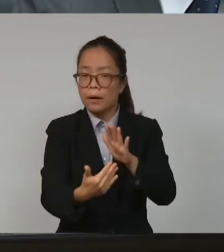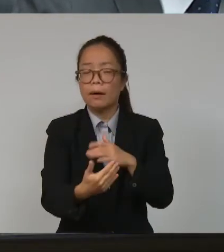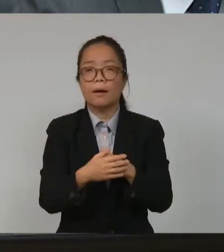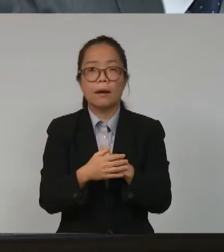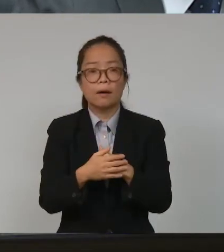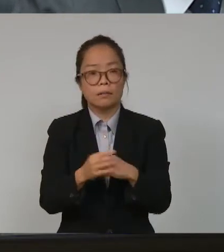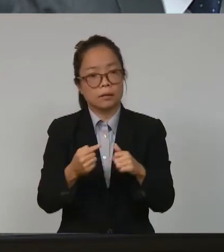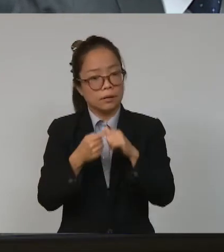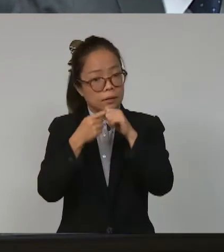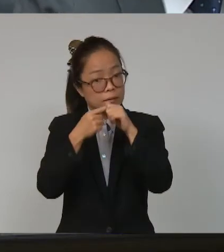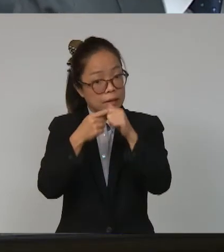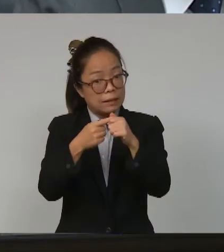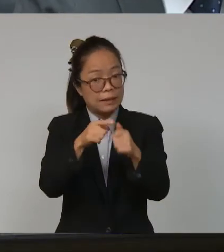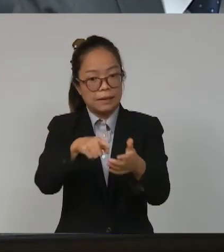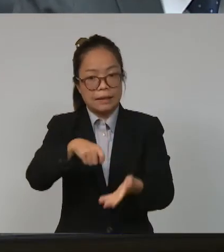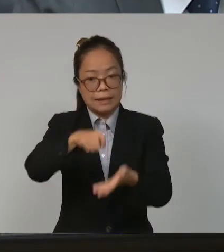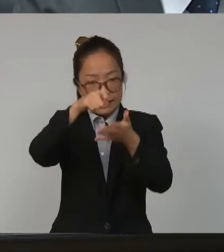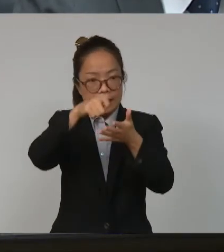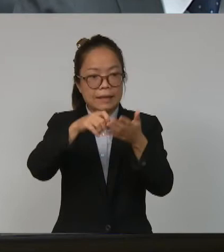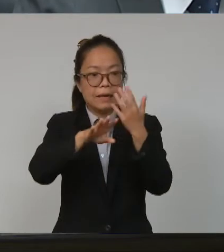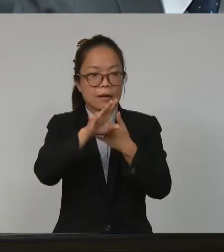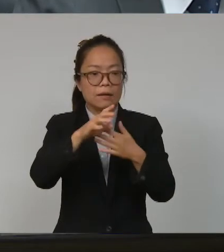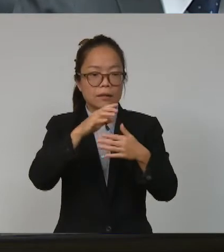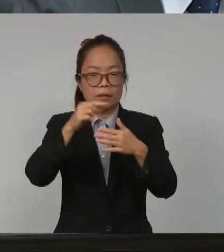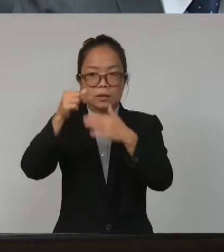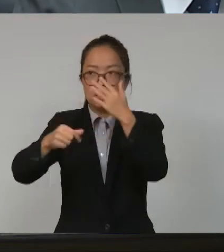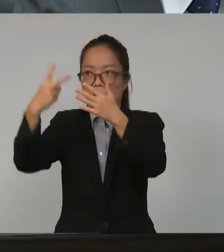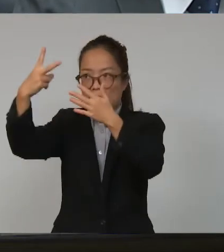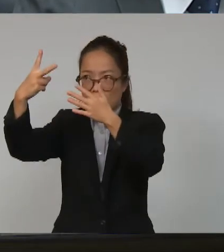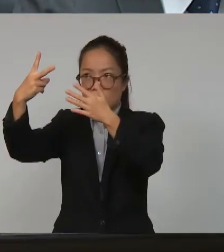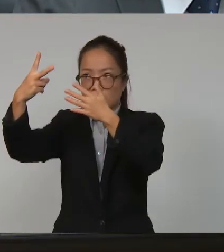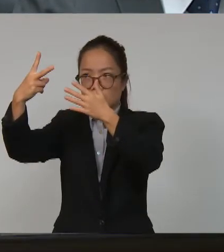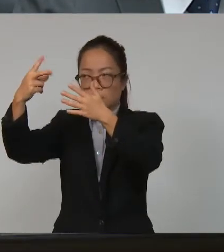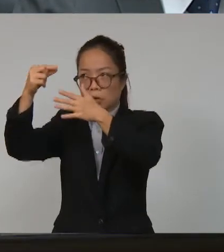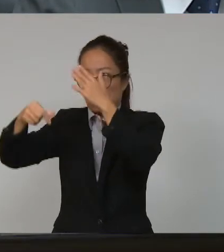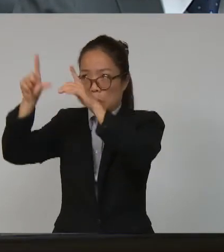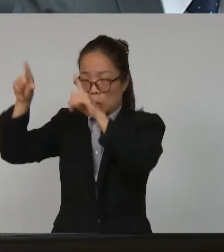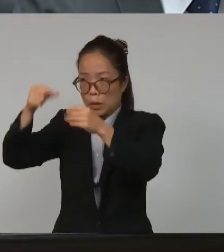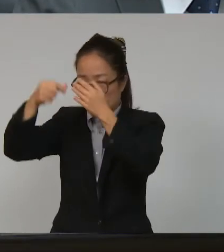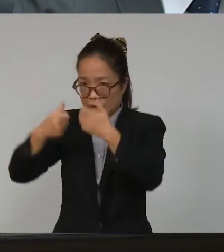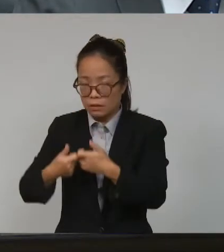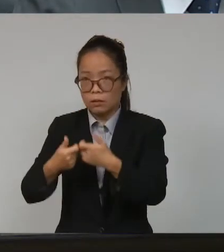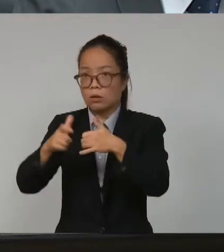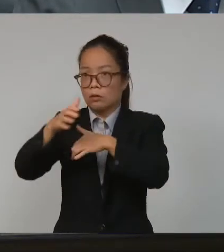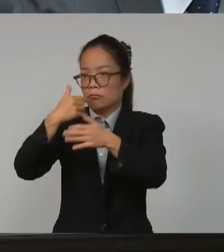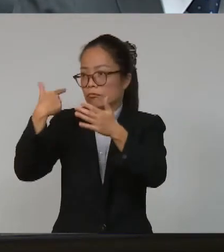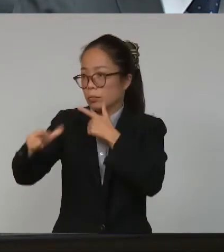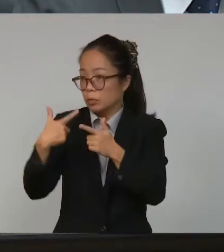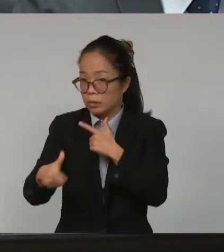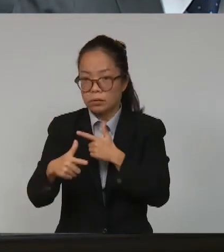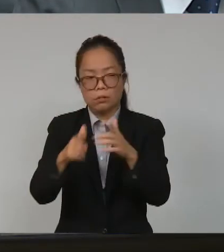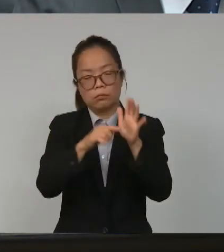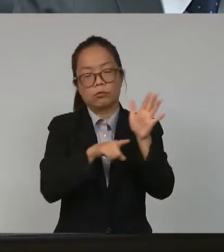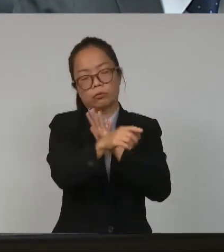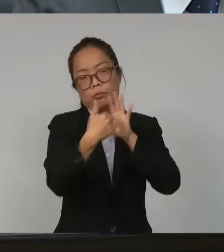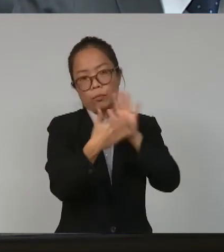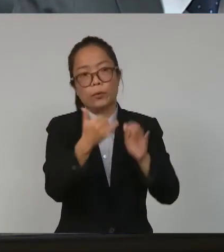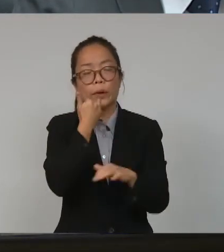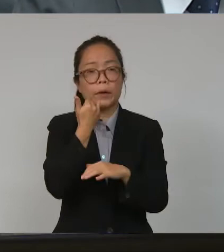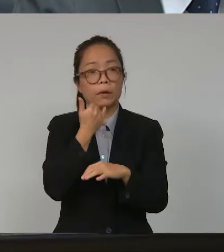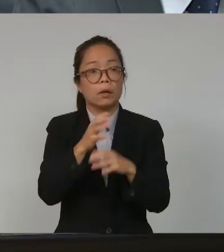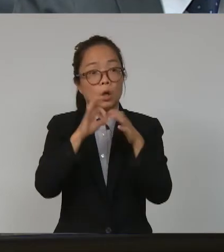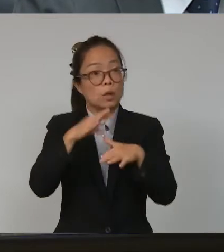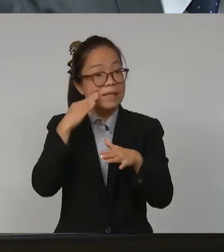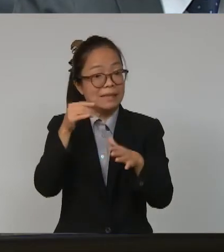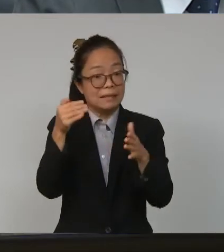就是第一个，它讲说提案并不是第二条规定的全国性公民投票适用事项，所以不管今天